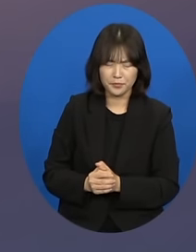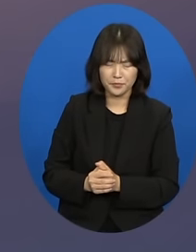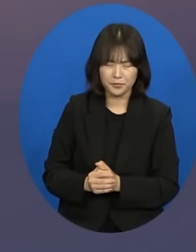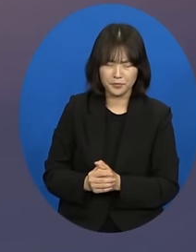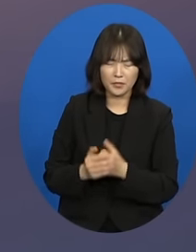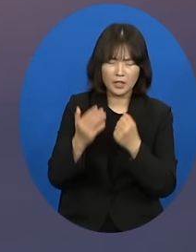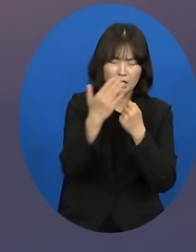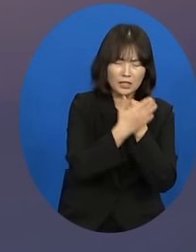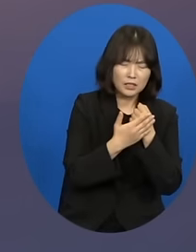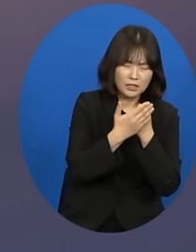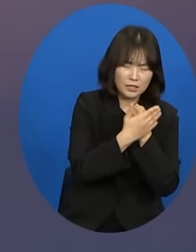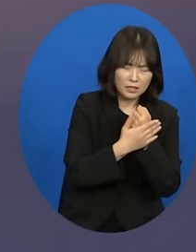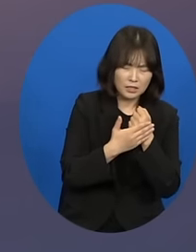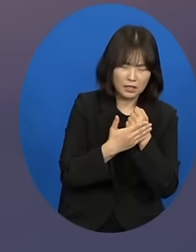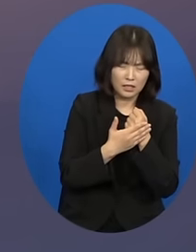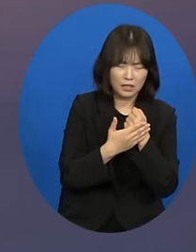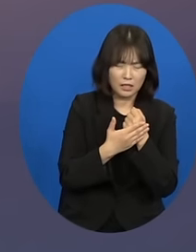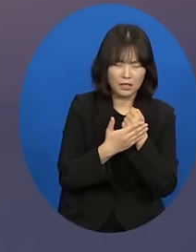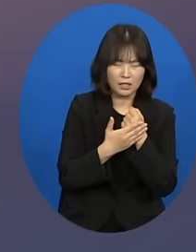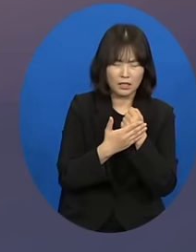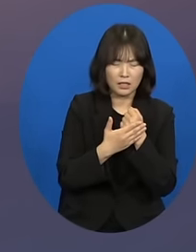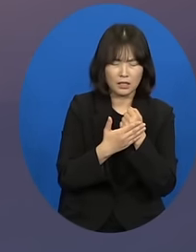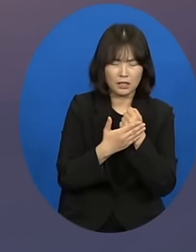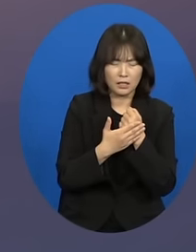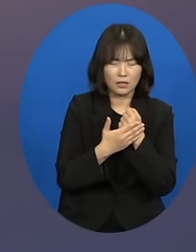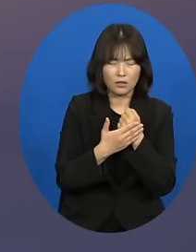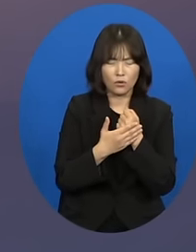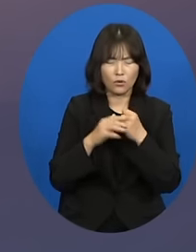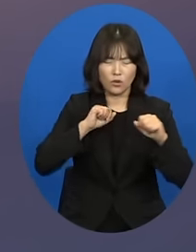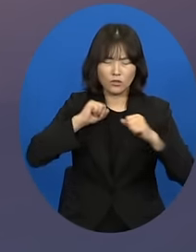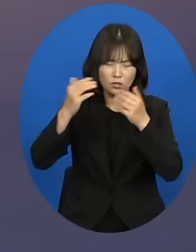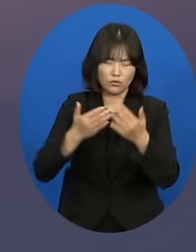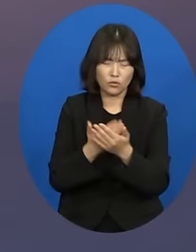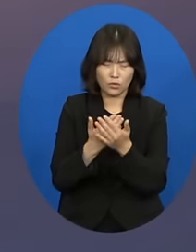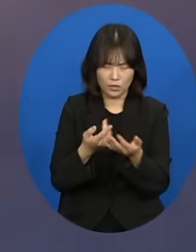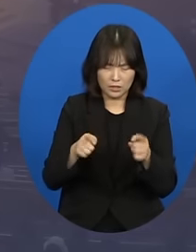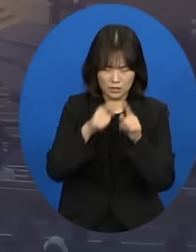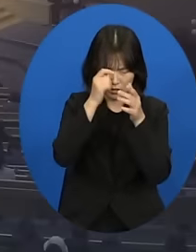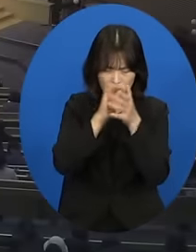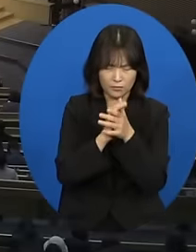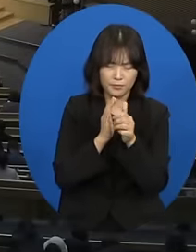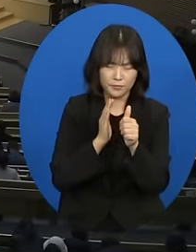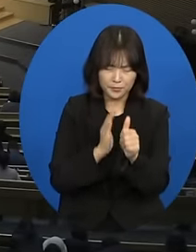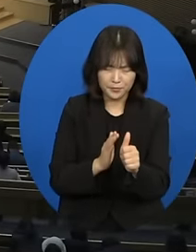은혜 되게 하겠습니다. 주님, 역사하여 주옵소서. 같이 한번 기도하겠습니다.